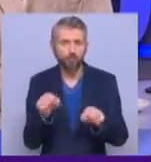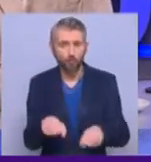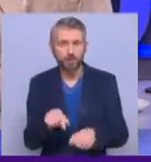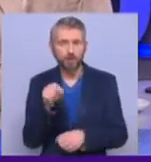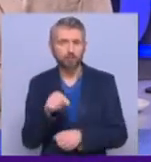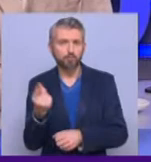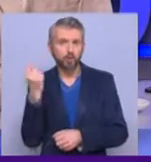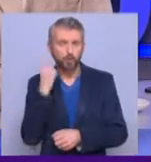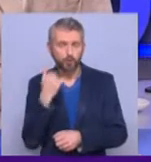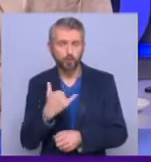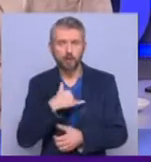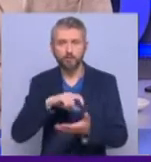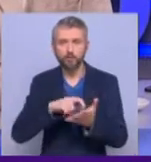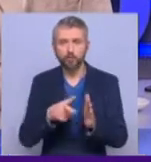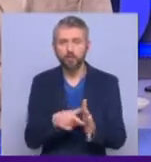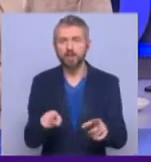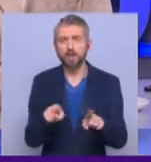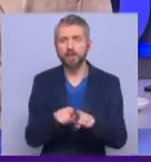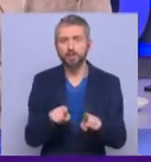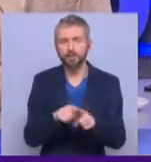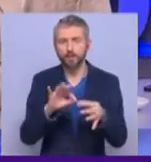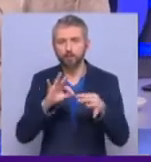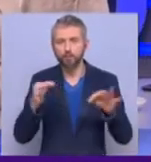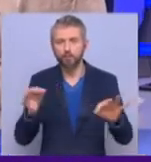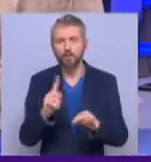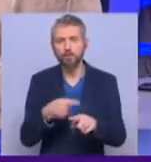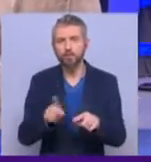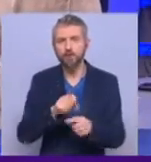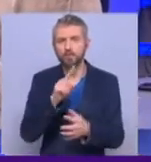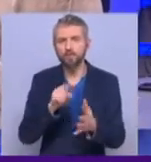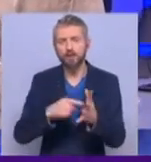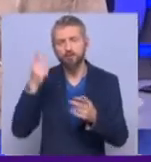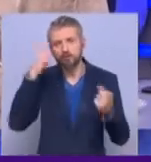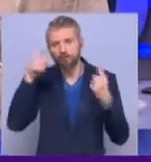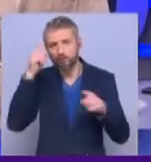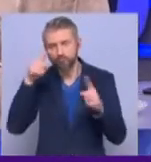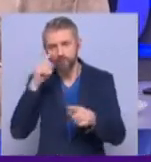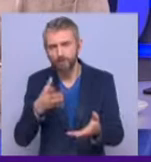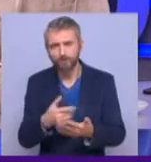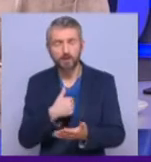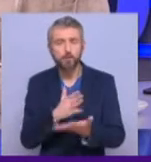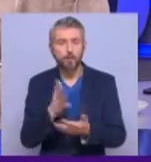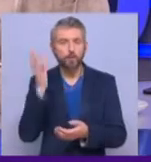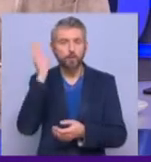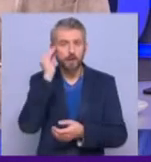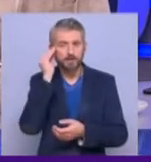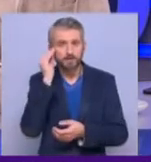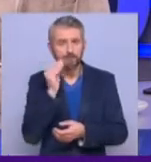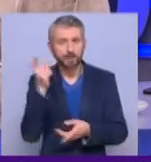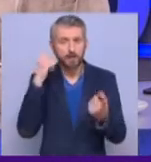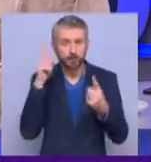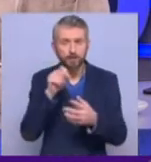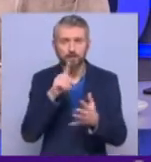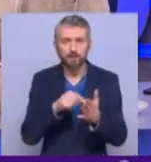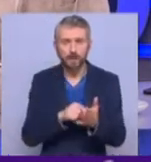тут почути в нас в студії таке формулювання, що це питання творче. Я маю на увазі творче